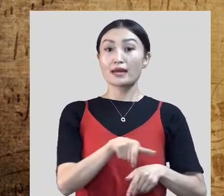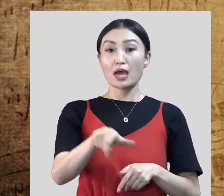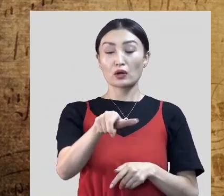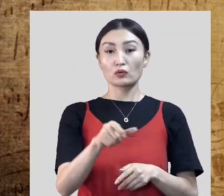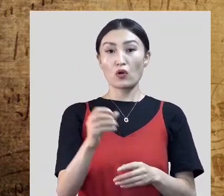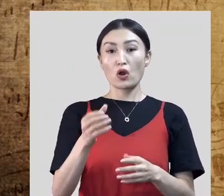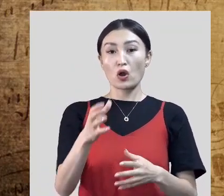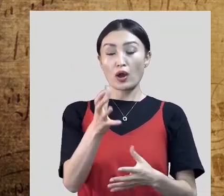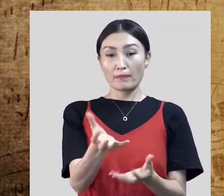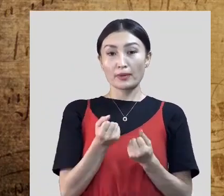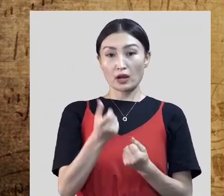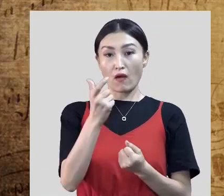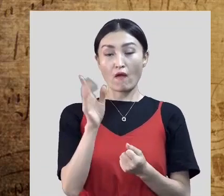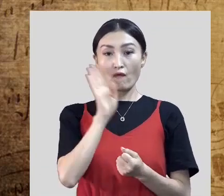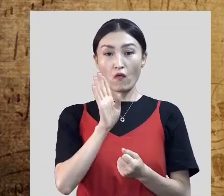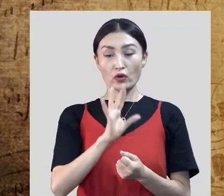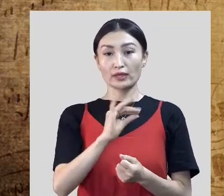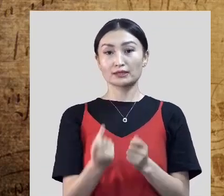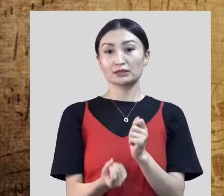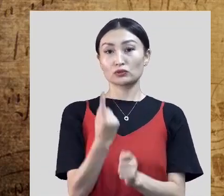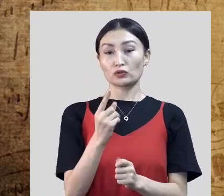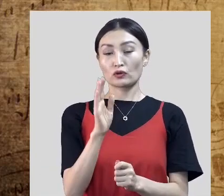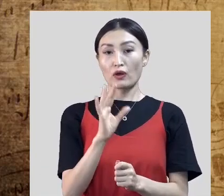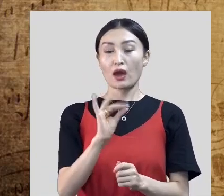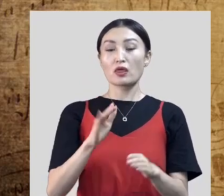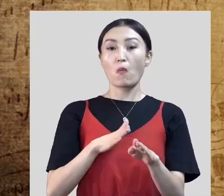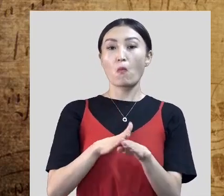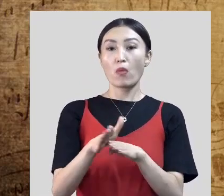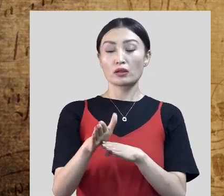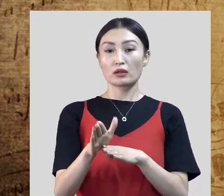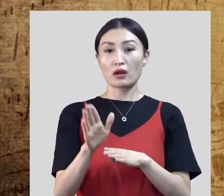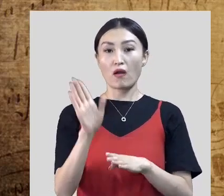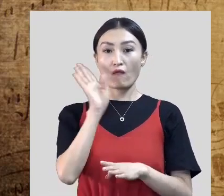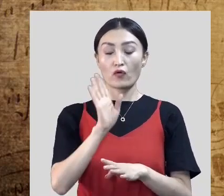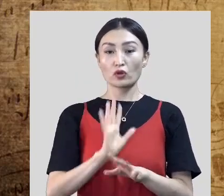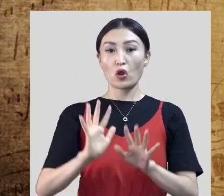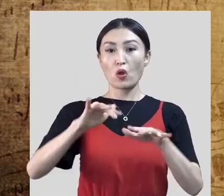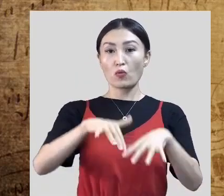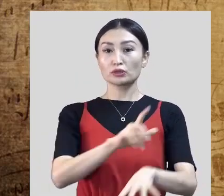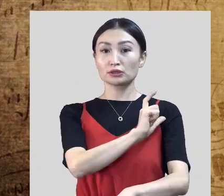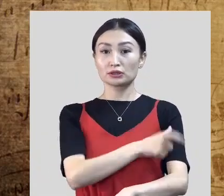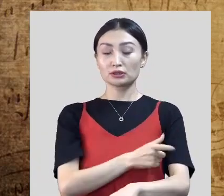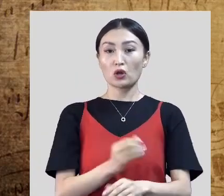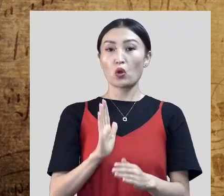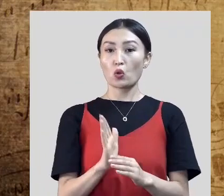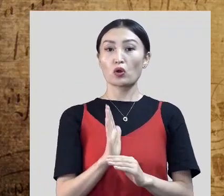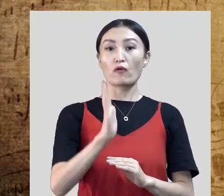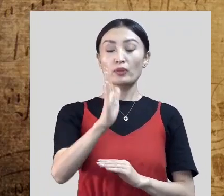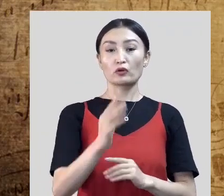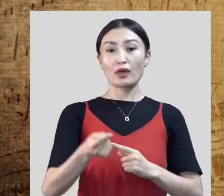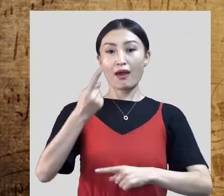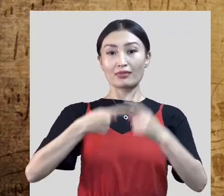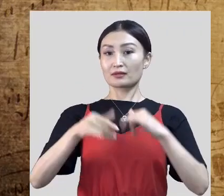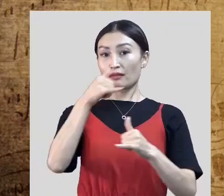Вбирая в себя воду из множества источников, она становится полноводной. Вода несется бурным потоком, только вперед и никогда не